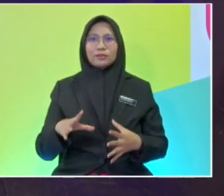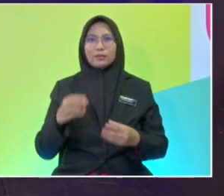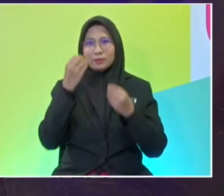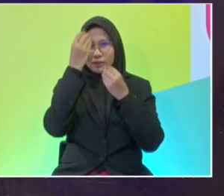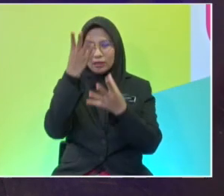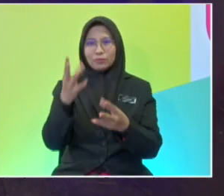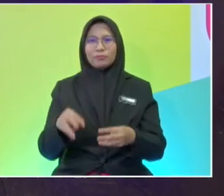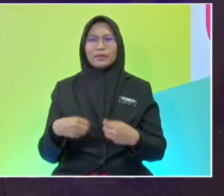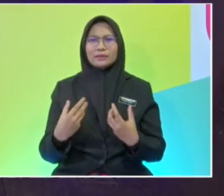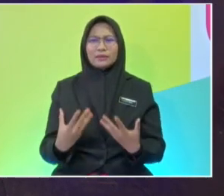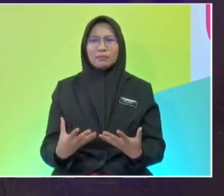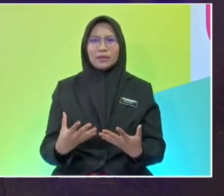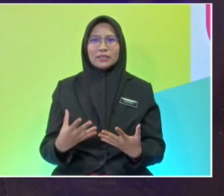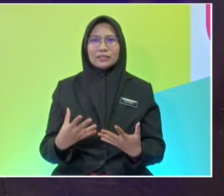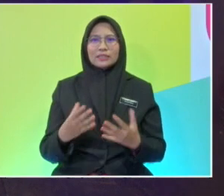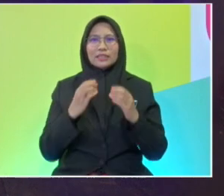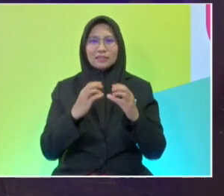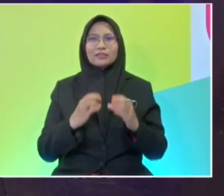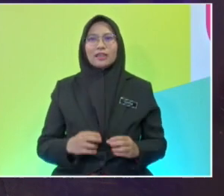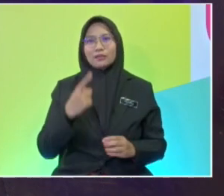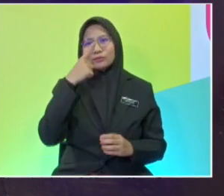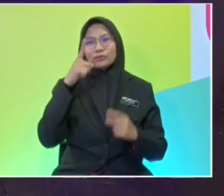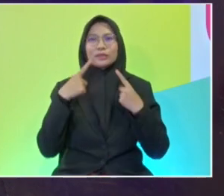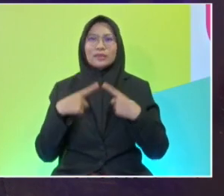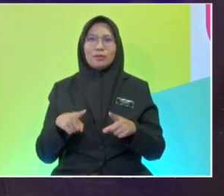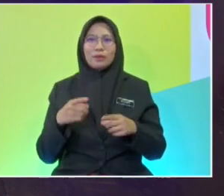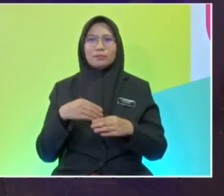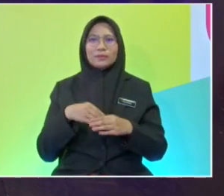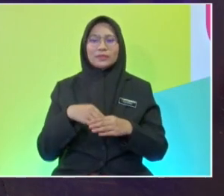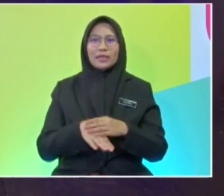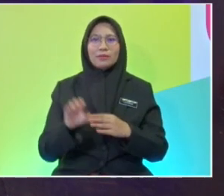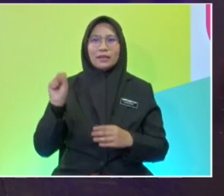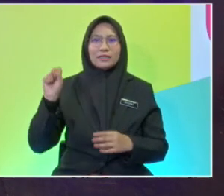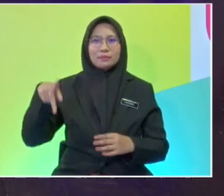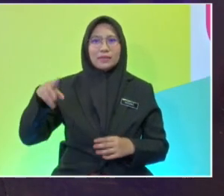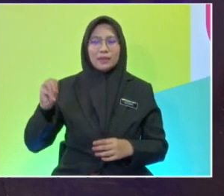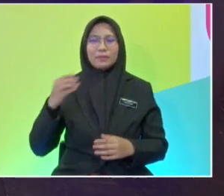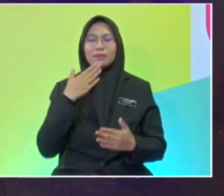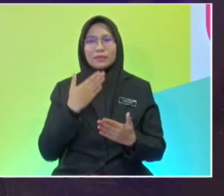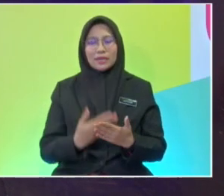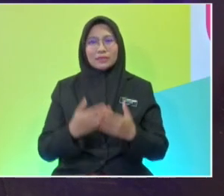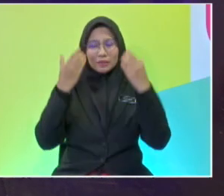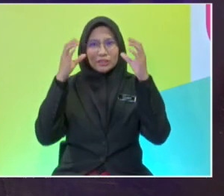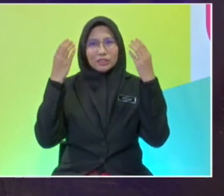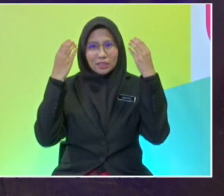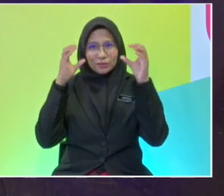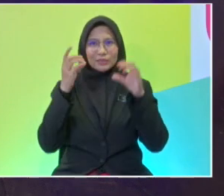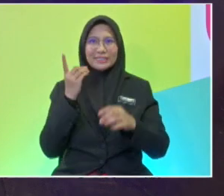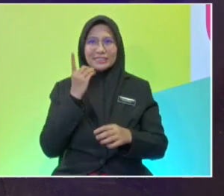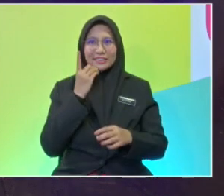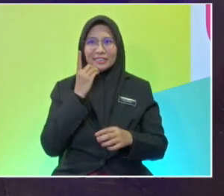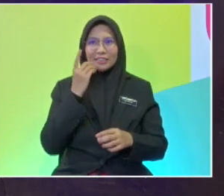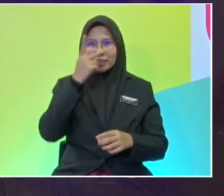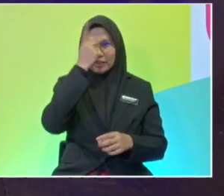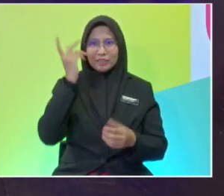produksi maltimedia dan berikan juga tips untuk Anda Cemerlang dan SPM yang akan datang Terima kasih juga kepada Cu Ardina selaku jurusan kita untuk hari ini